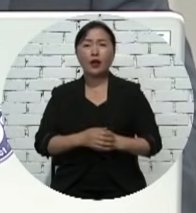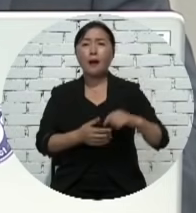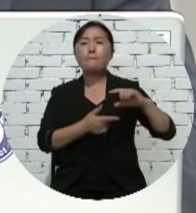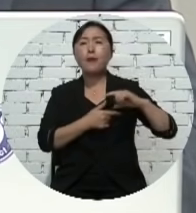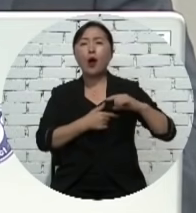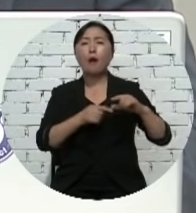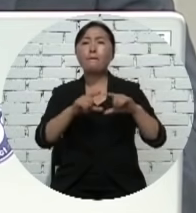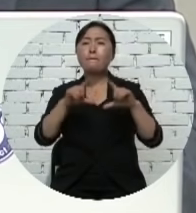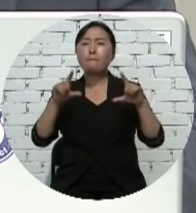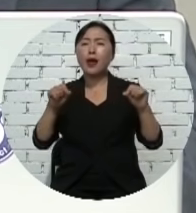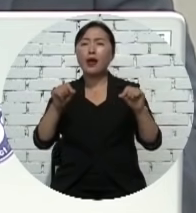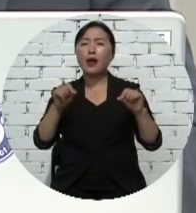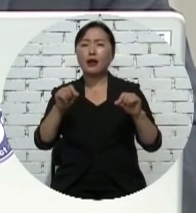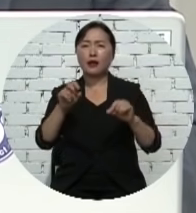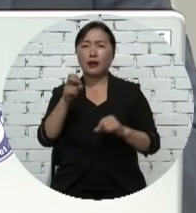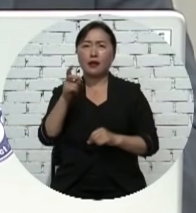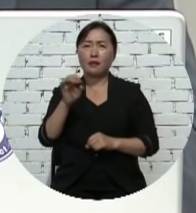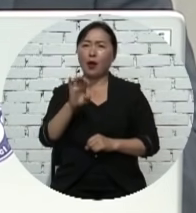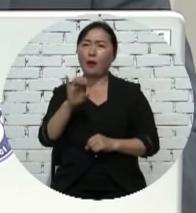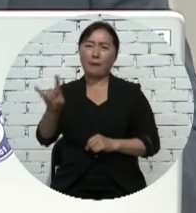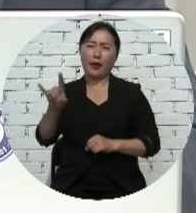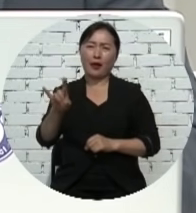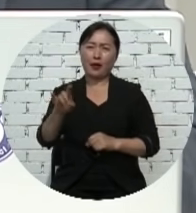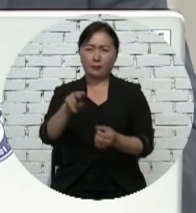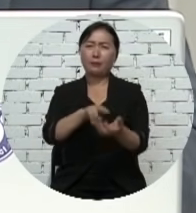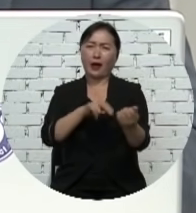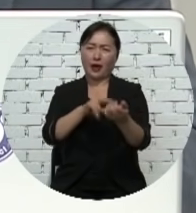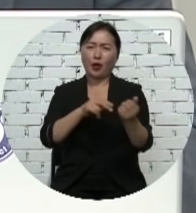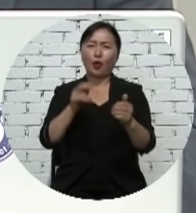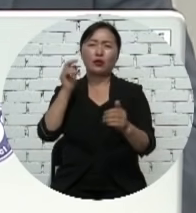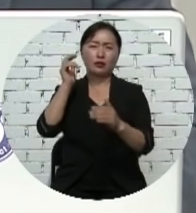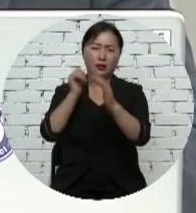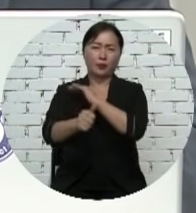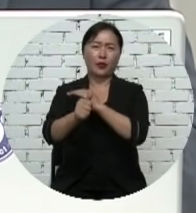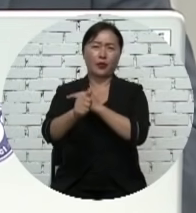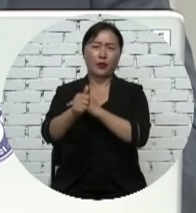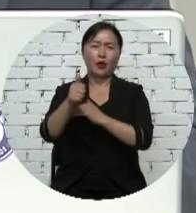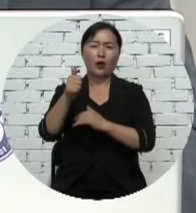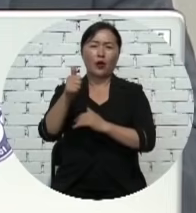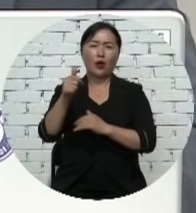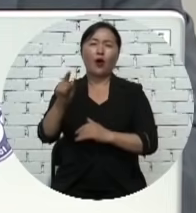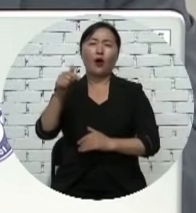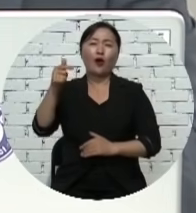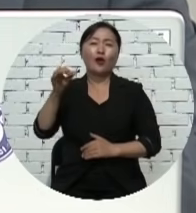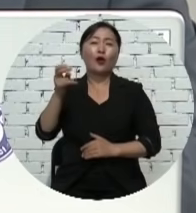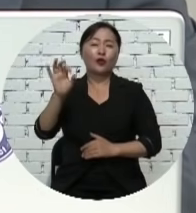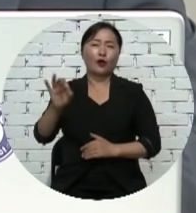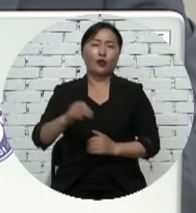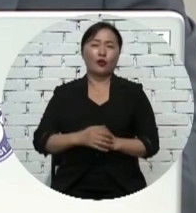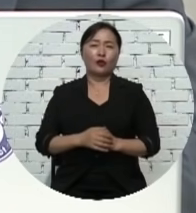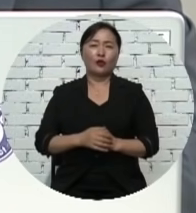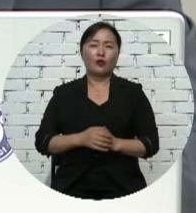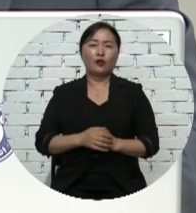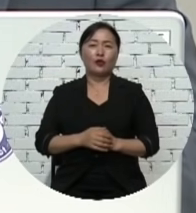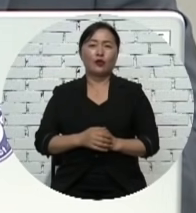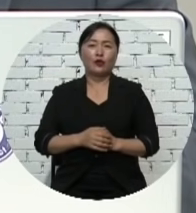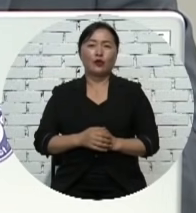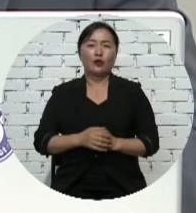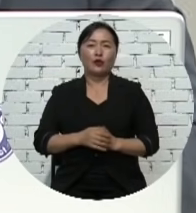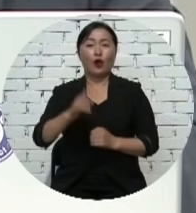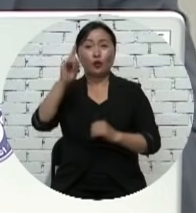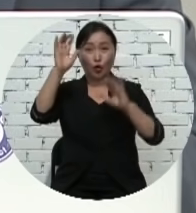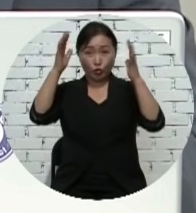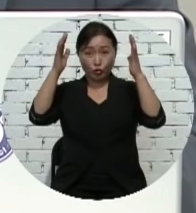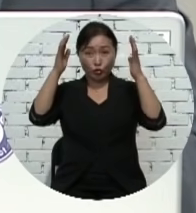명패를. 거기서 이제 허경영 대표죠, 사실상 대표인데 명패를 파는데 백궁이라는 데가 있어요. 그게 천국이에요, 천국.